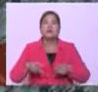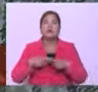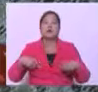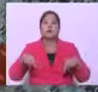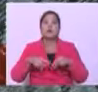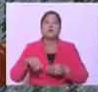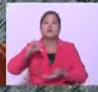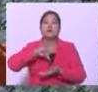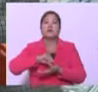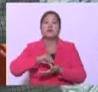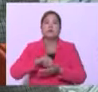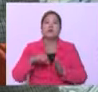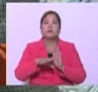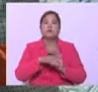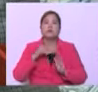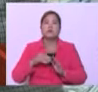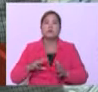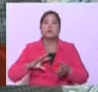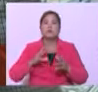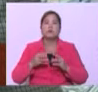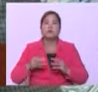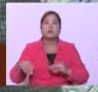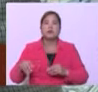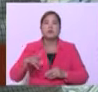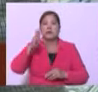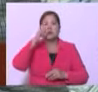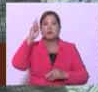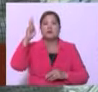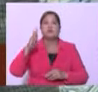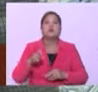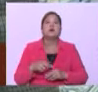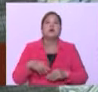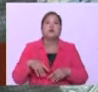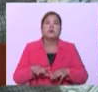приняли участие в референдуме. В целом можно сказать, что наше государство состоялось